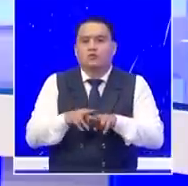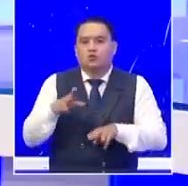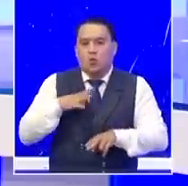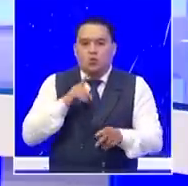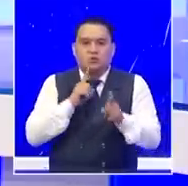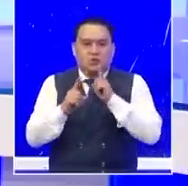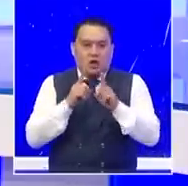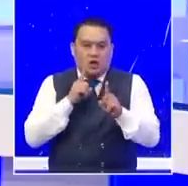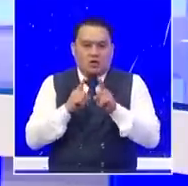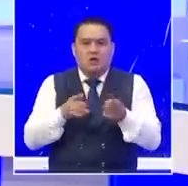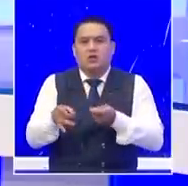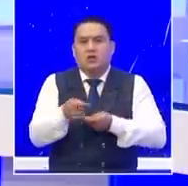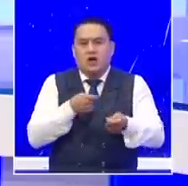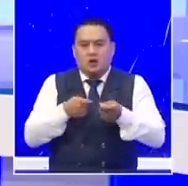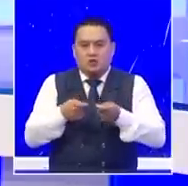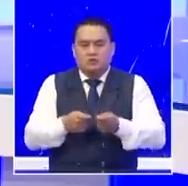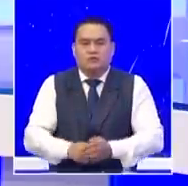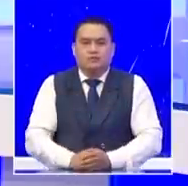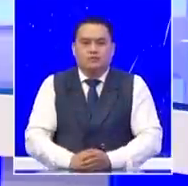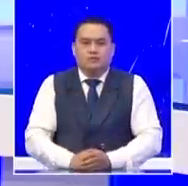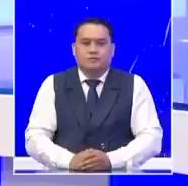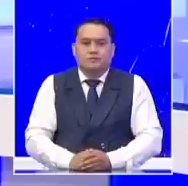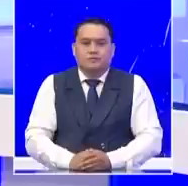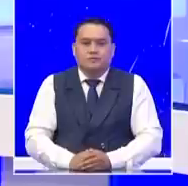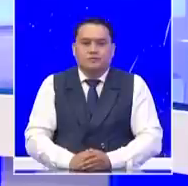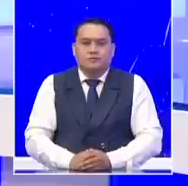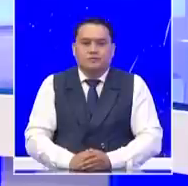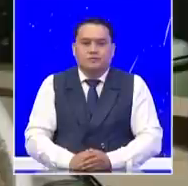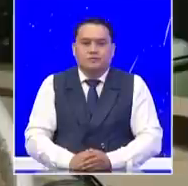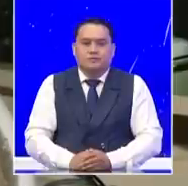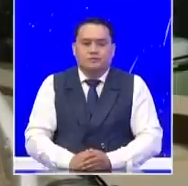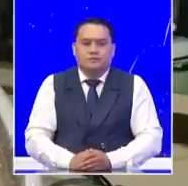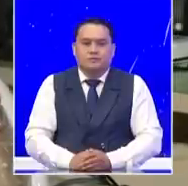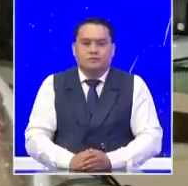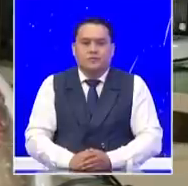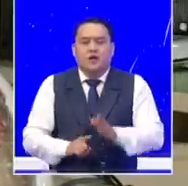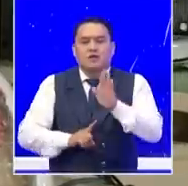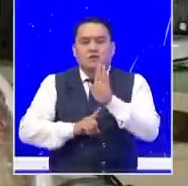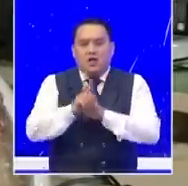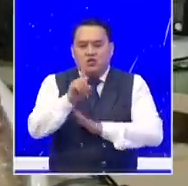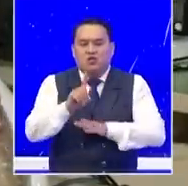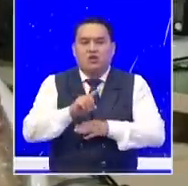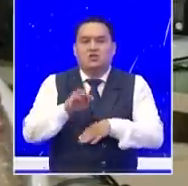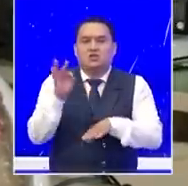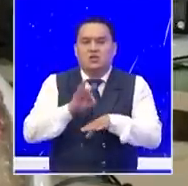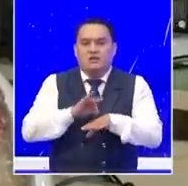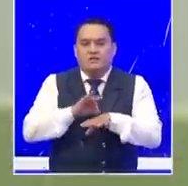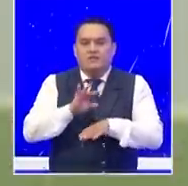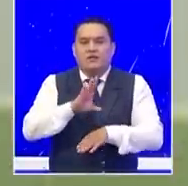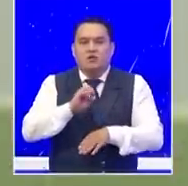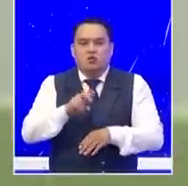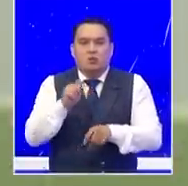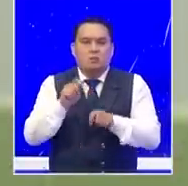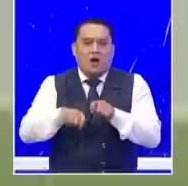на заседании с регионами под председательством Аманды Кабаталова. С начала пандемии в Алматинской области проверено